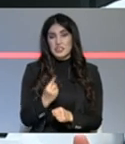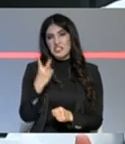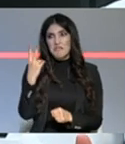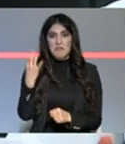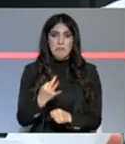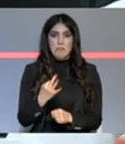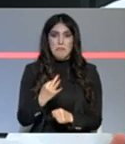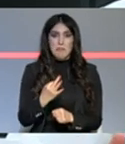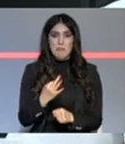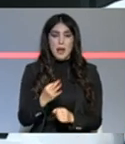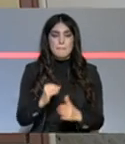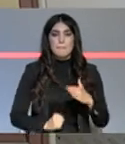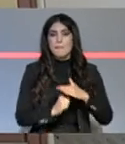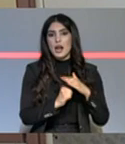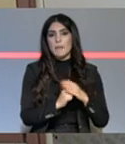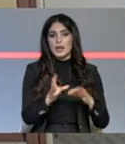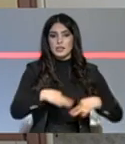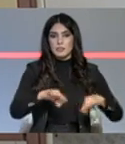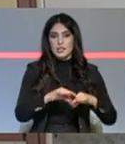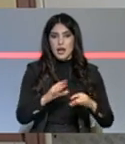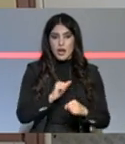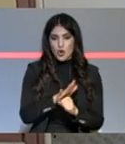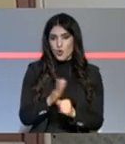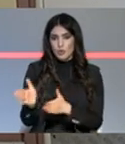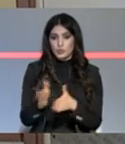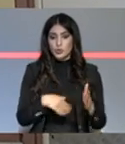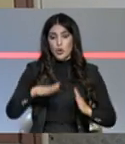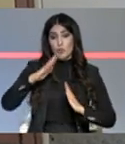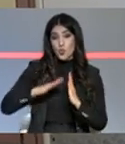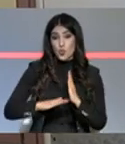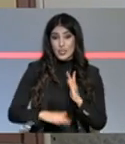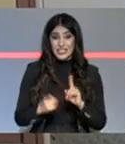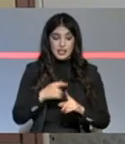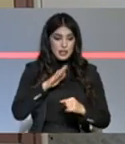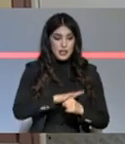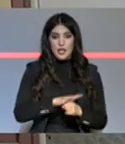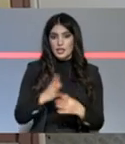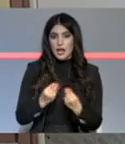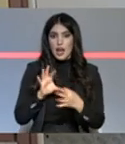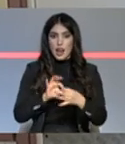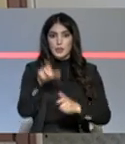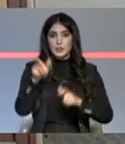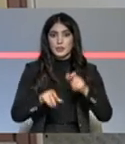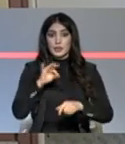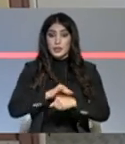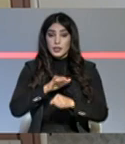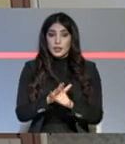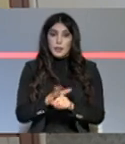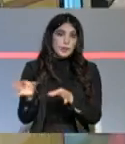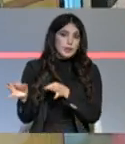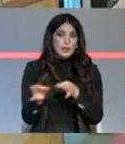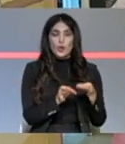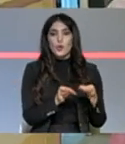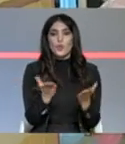150-200% من طاقه الاستيعاب. وفي الفتره الاخيره تراجعت حده هذا الضغط في علاقه بمرضى كوفيد باستقرار